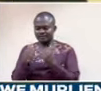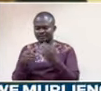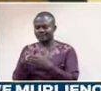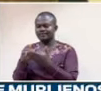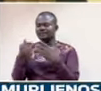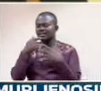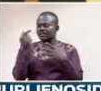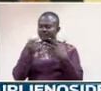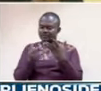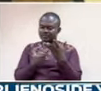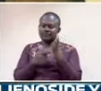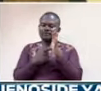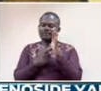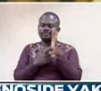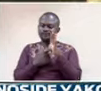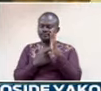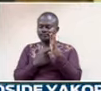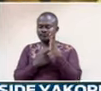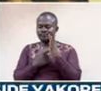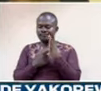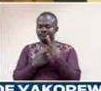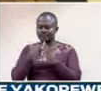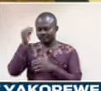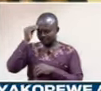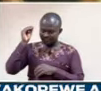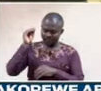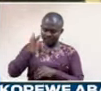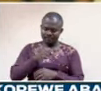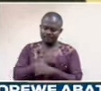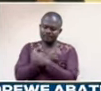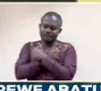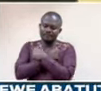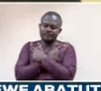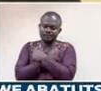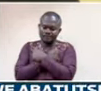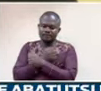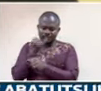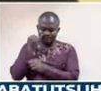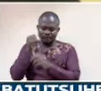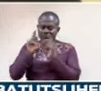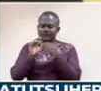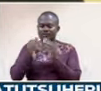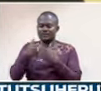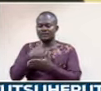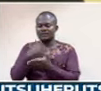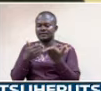hari ikintu cyagaragaye cy'ubutumwa bw'urukundo rukomeye abantu